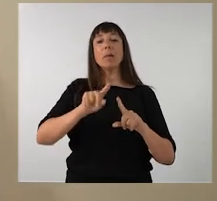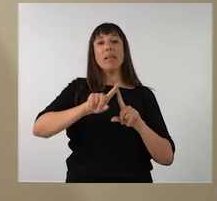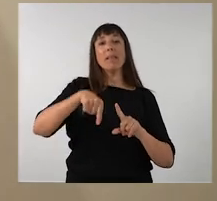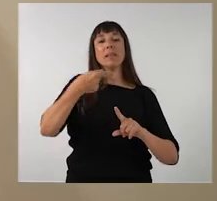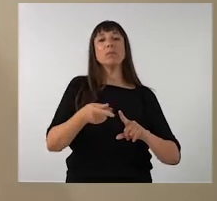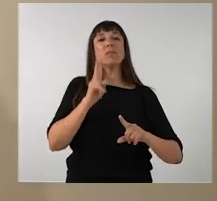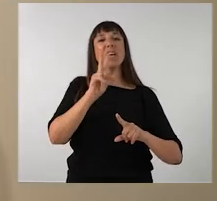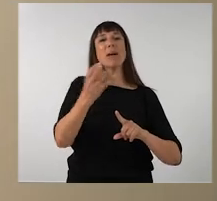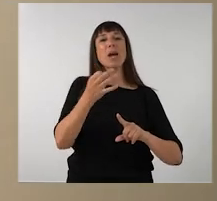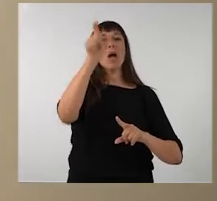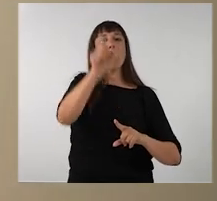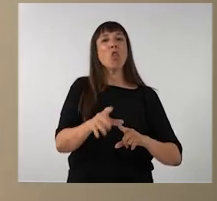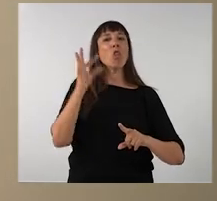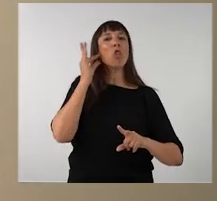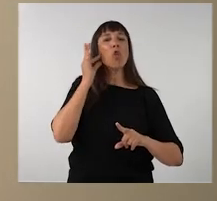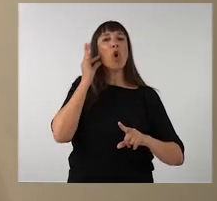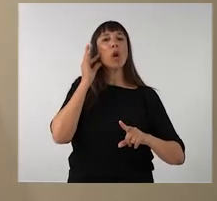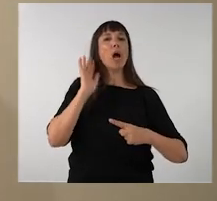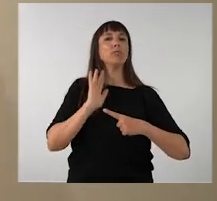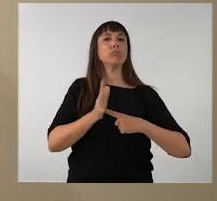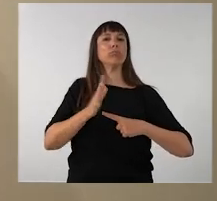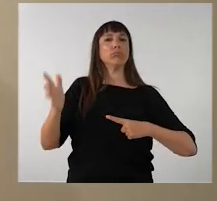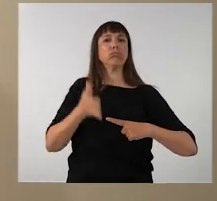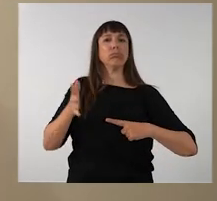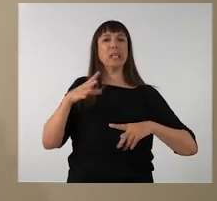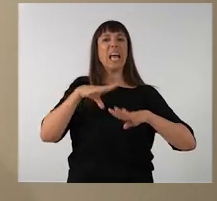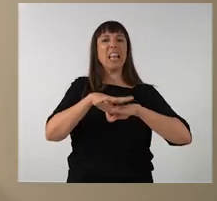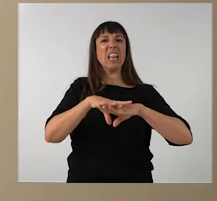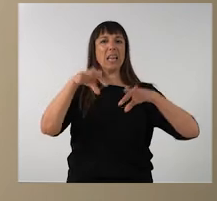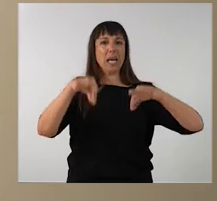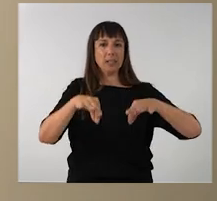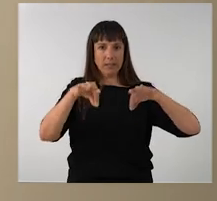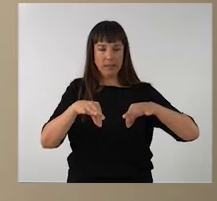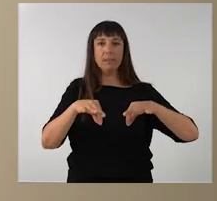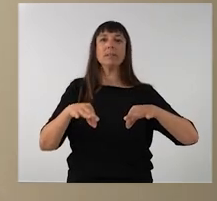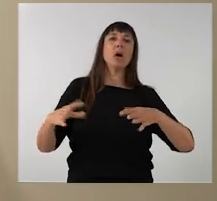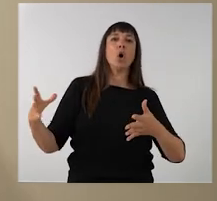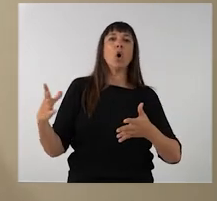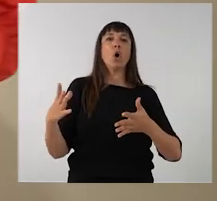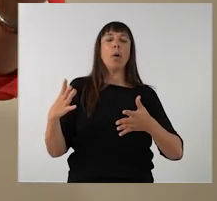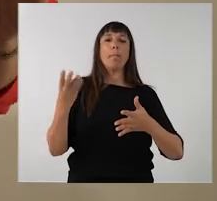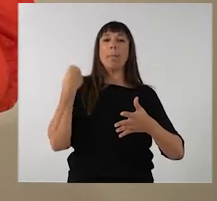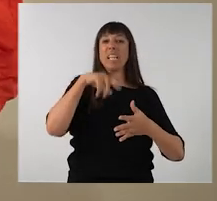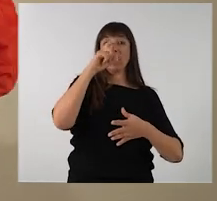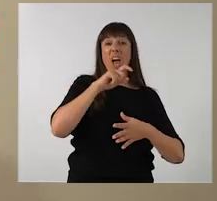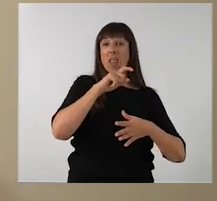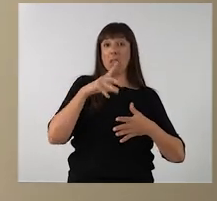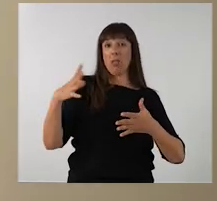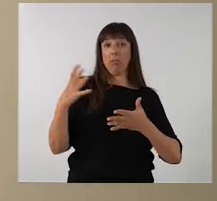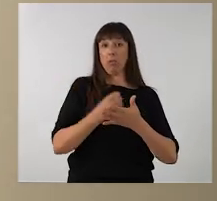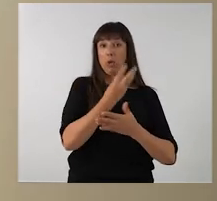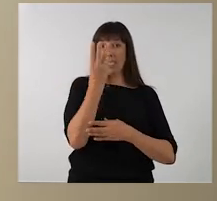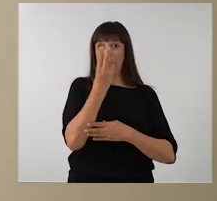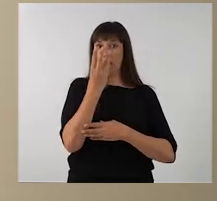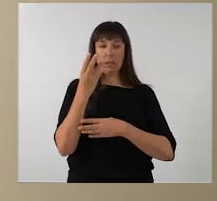I després ja veiem una dona doncs, dins de la indústria tèxtil. Estan fetes totes en el mateix